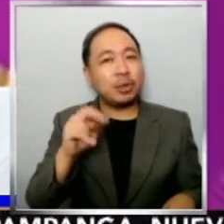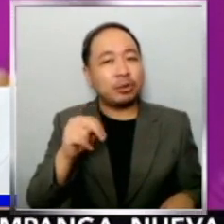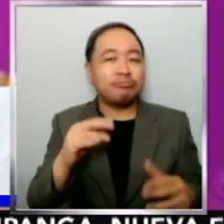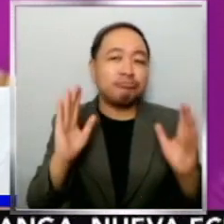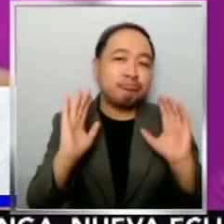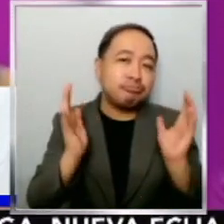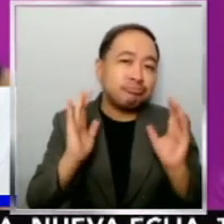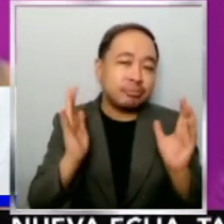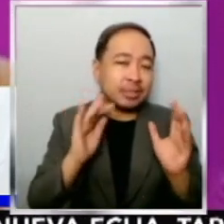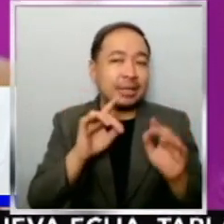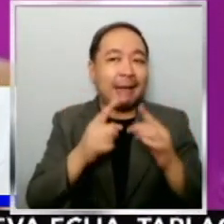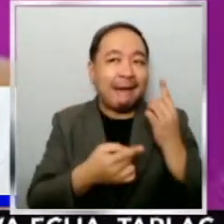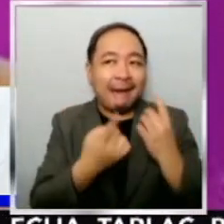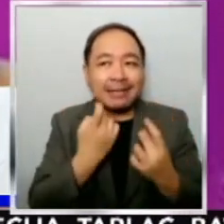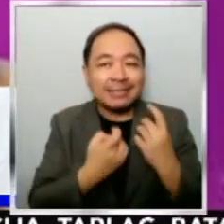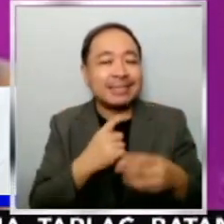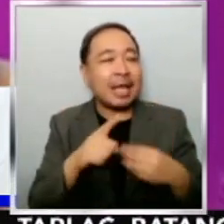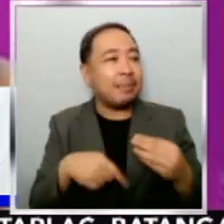pageant days, and